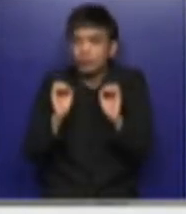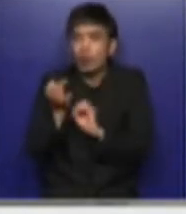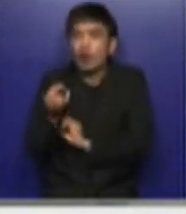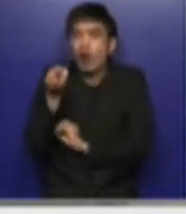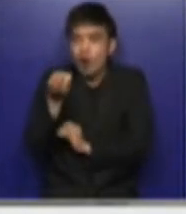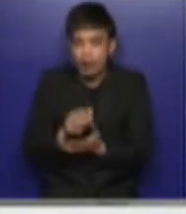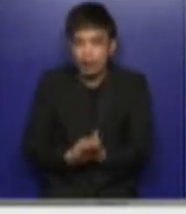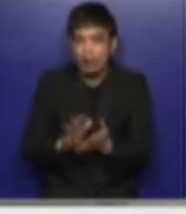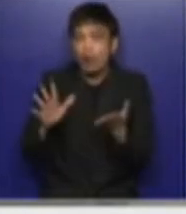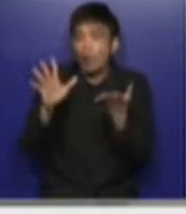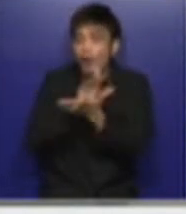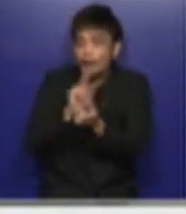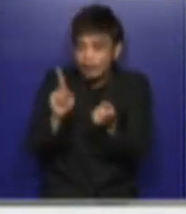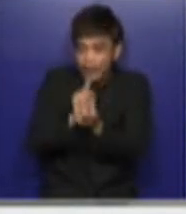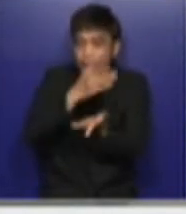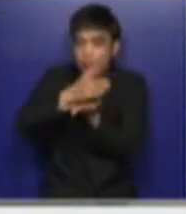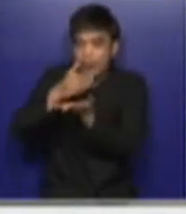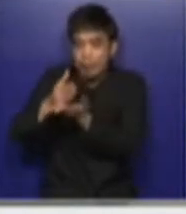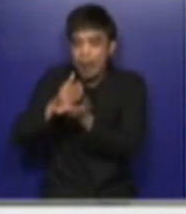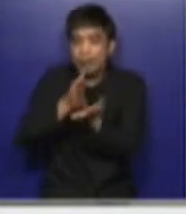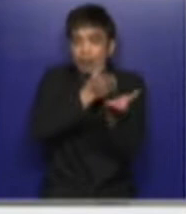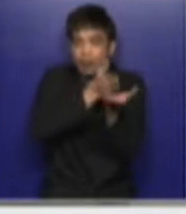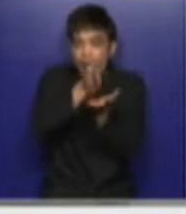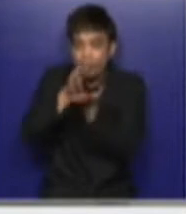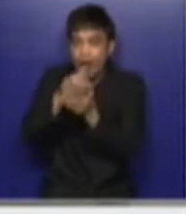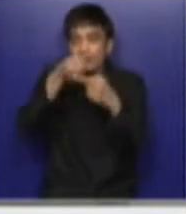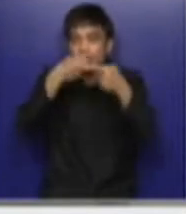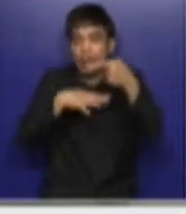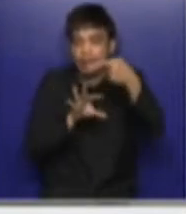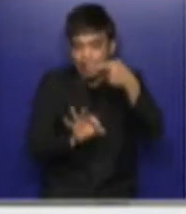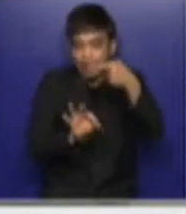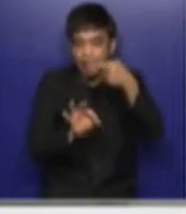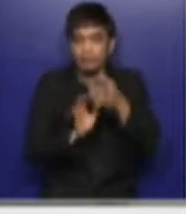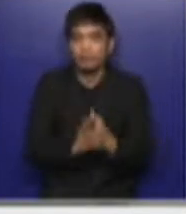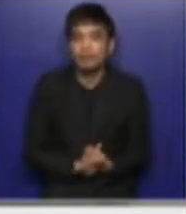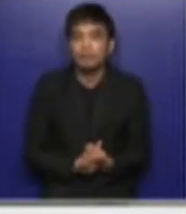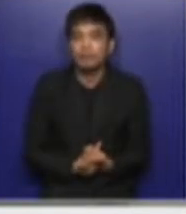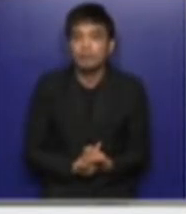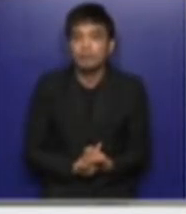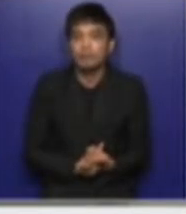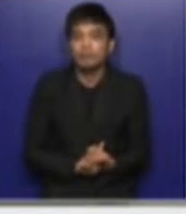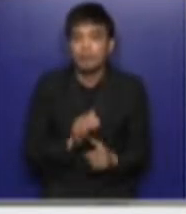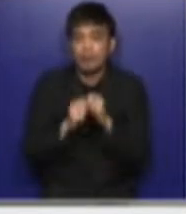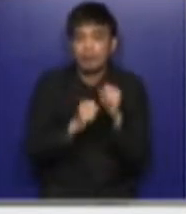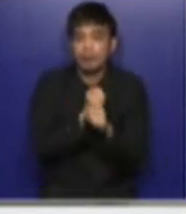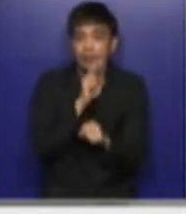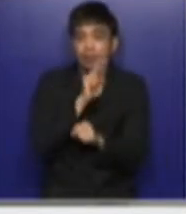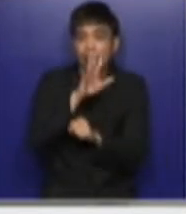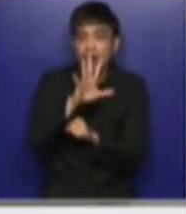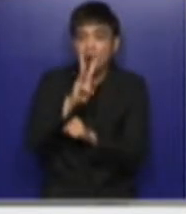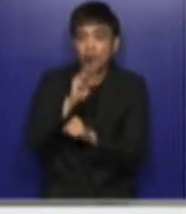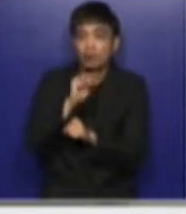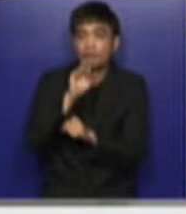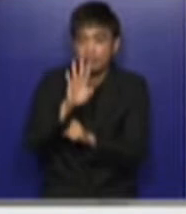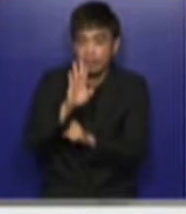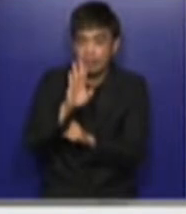ค่ะแบ่งศิลปะร่วมสมัยออกเป็น9สาขาตามที่ทุกท่านได้เห็นอยู่บนจอนะคะซึ่งในปี2564ค่ะสำนักงานศิ